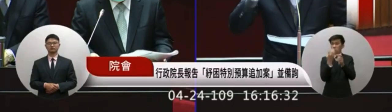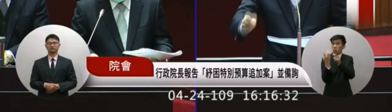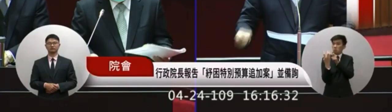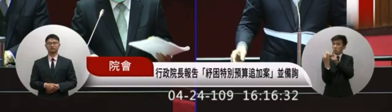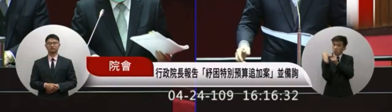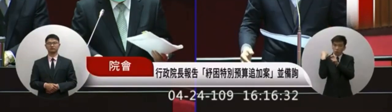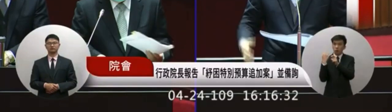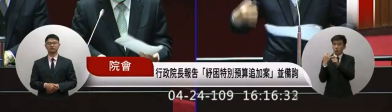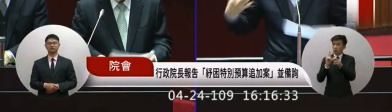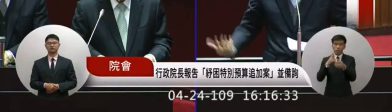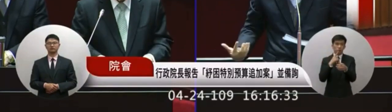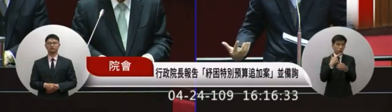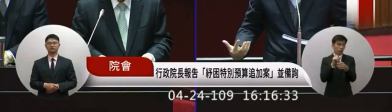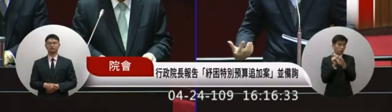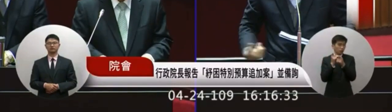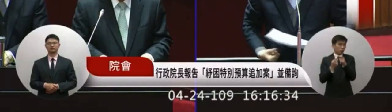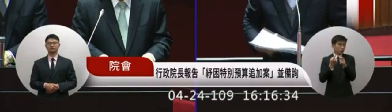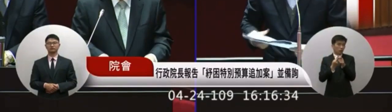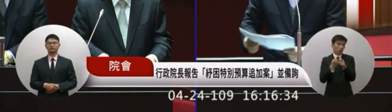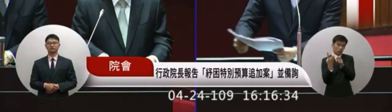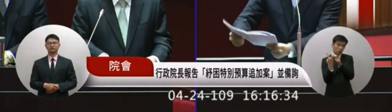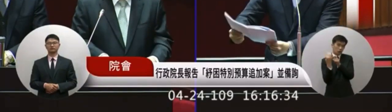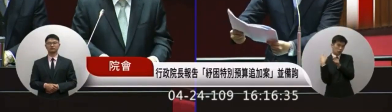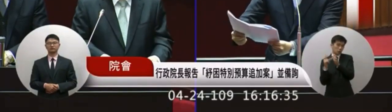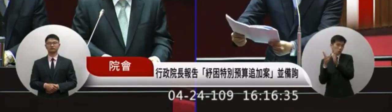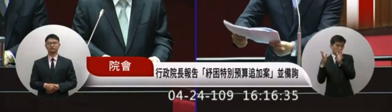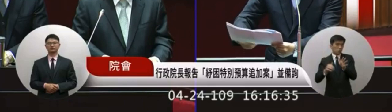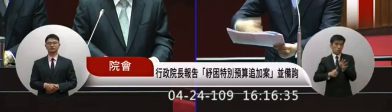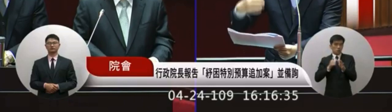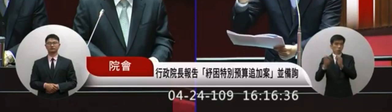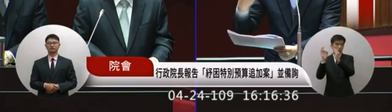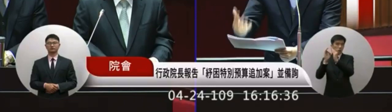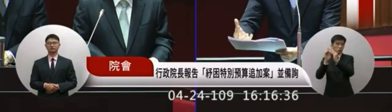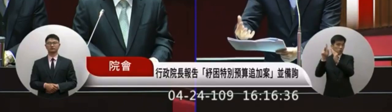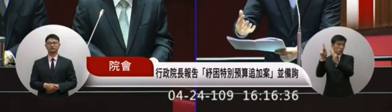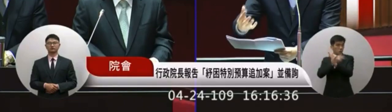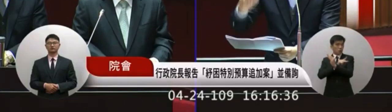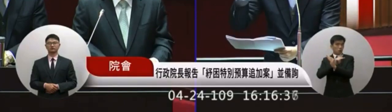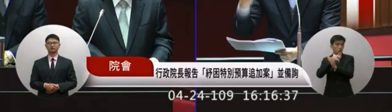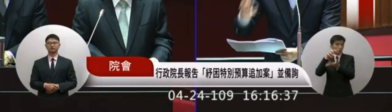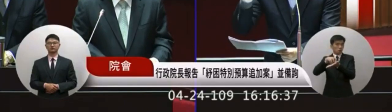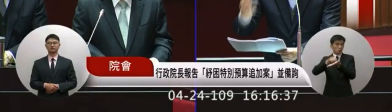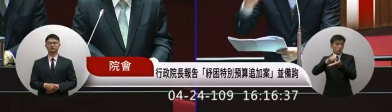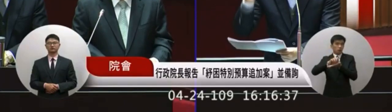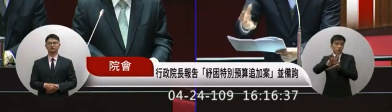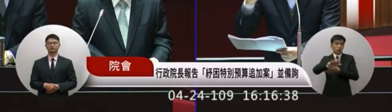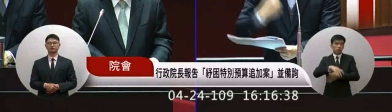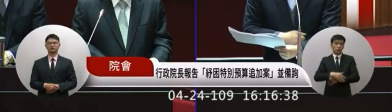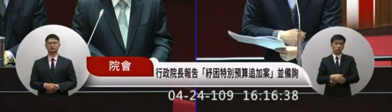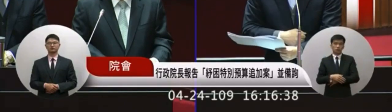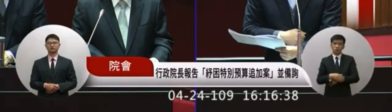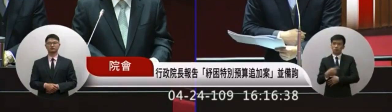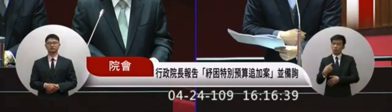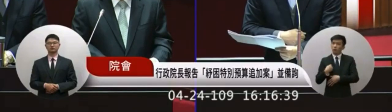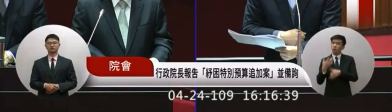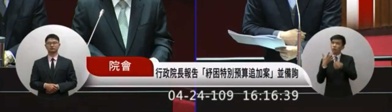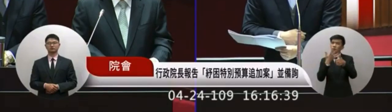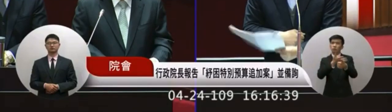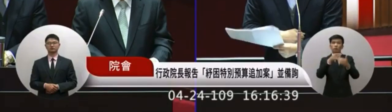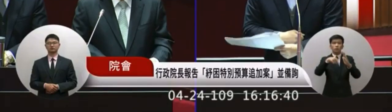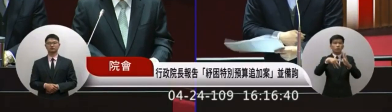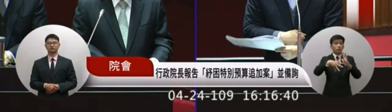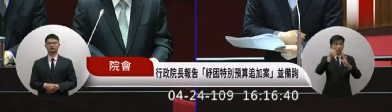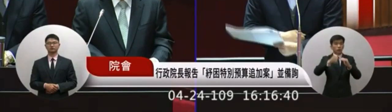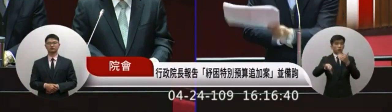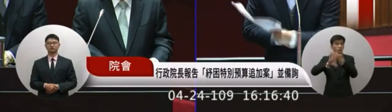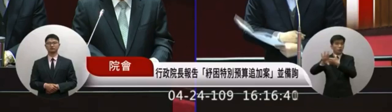而不是今年，历年来跟银行有往来。我要请教院长的是，这个130万家的